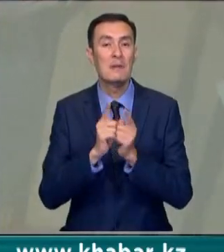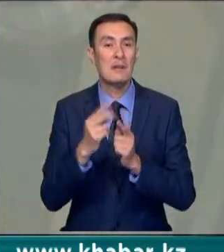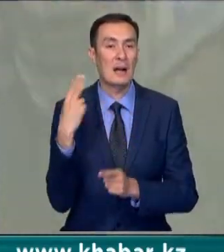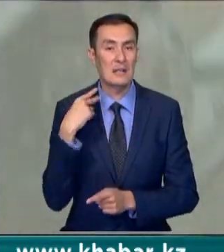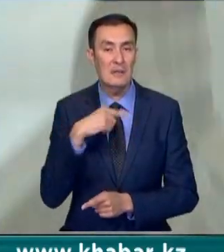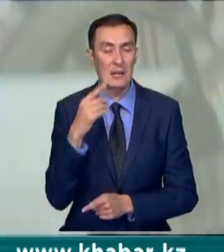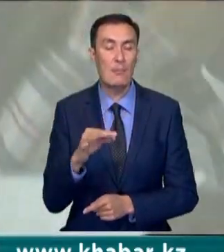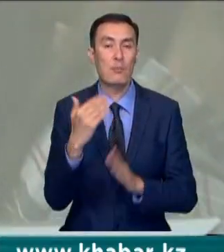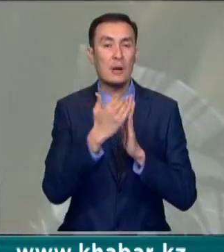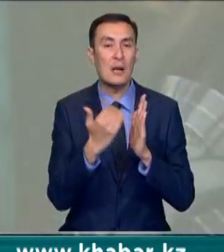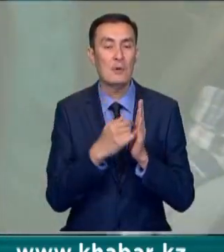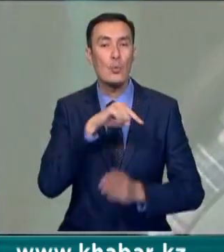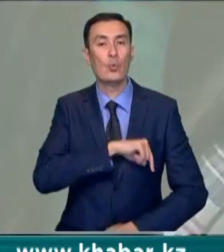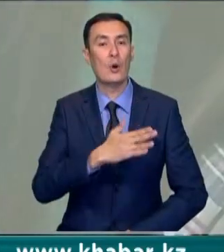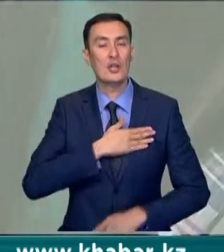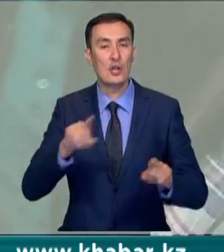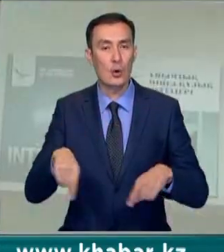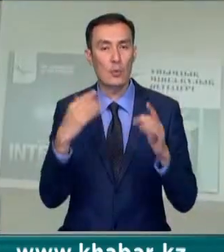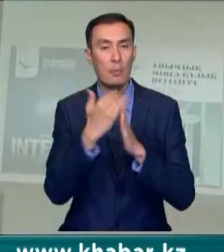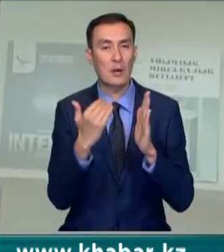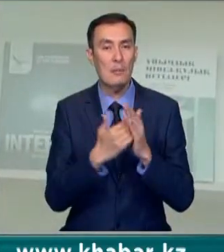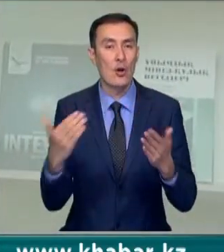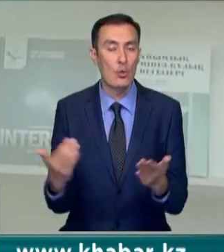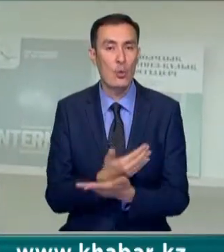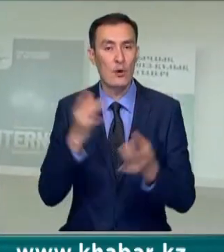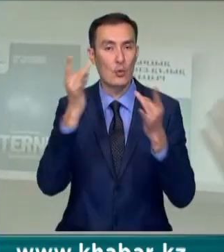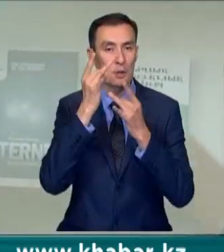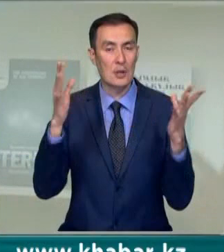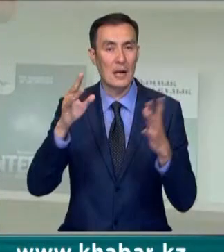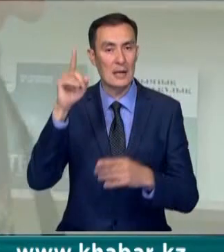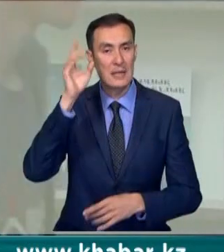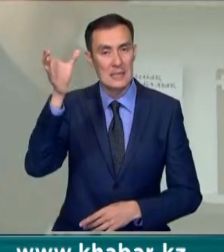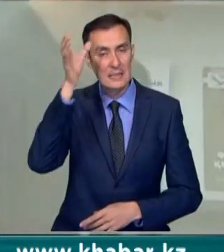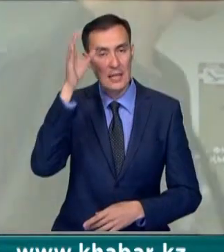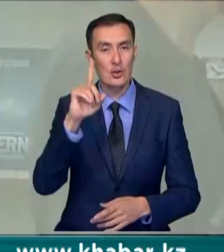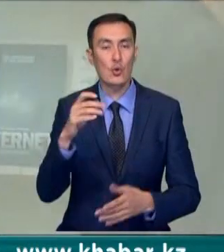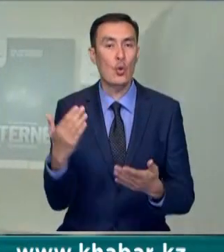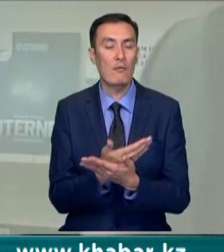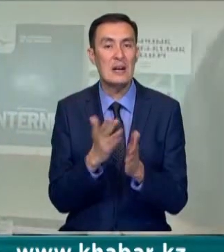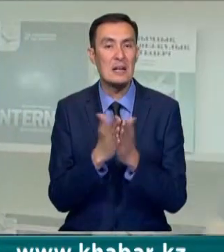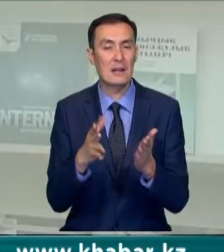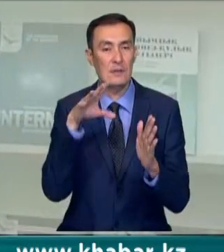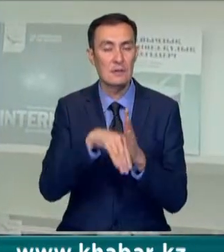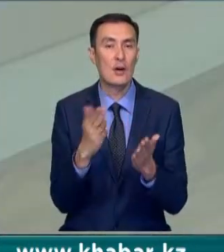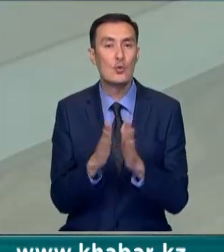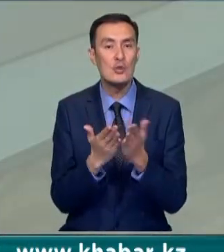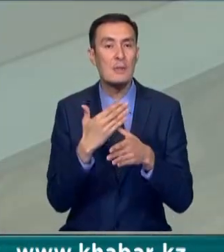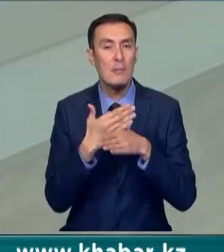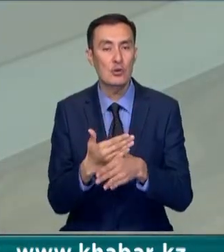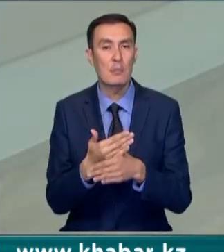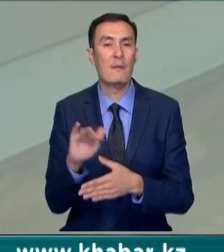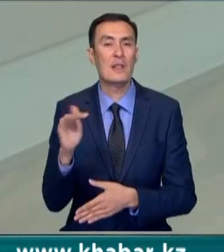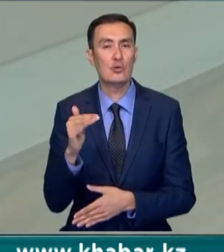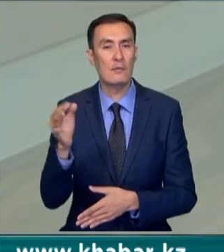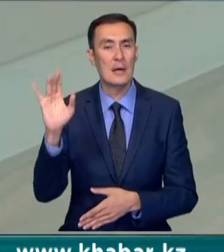по программе «Рухани Жангару». В рамках проекта «Новое гуманитарное знание. 100 новых книг». Среди них учебные пособия по